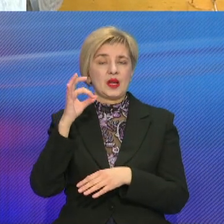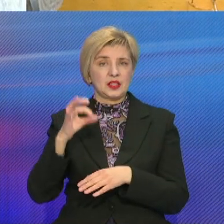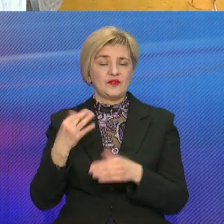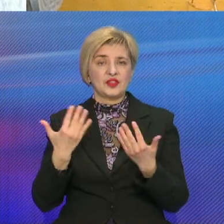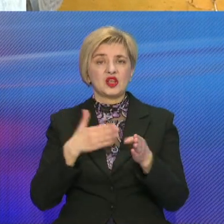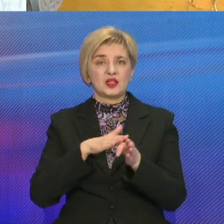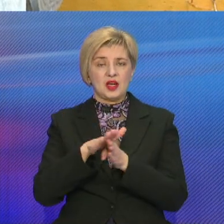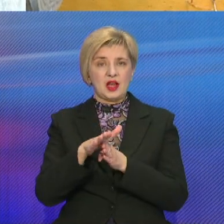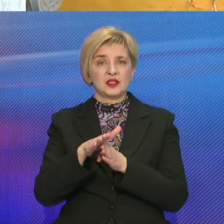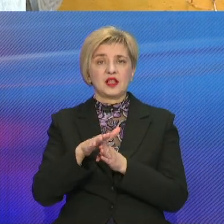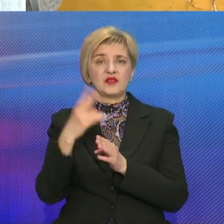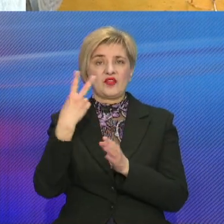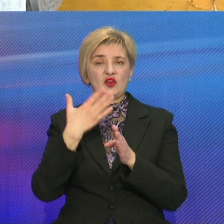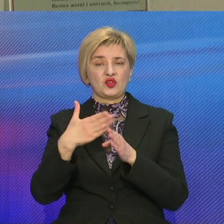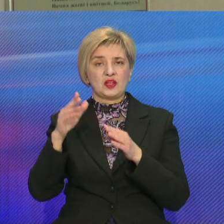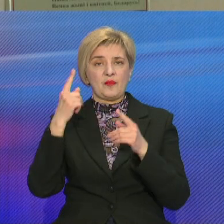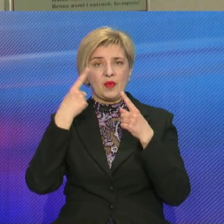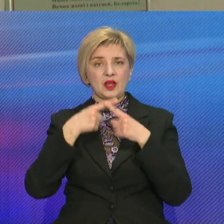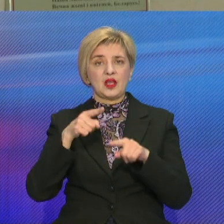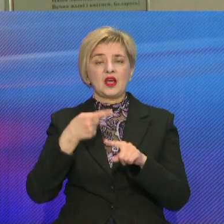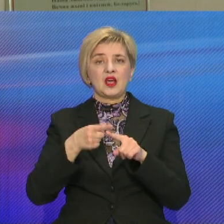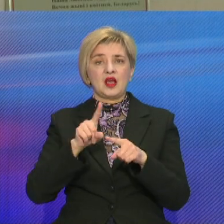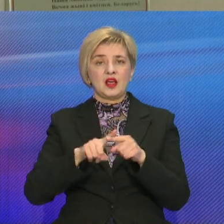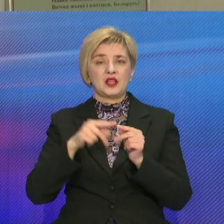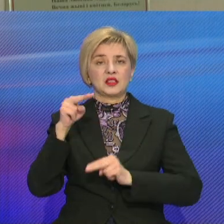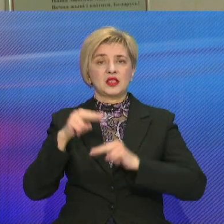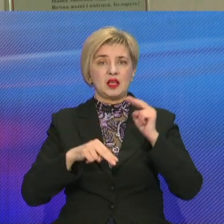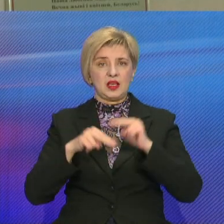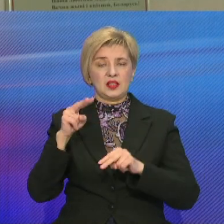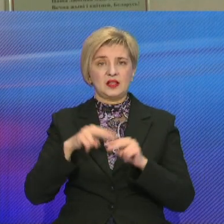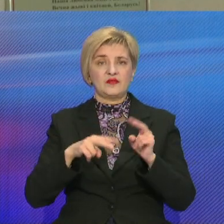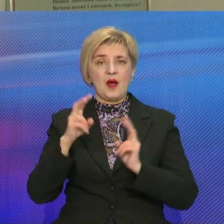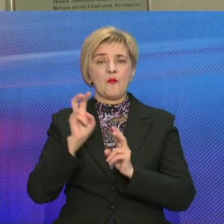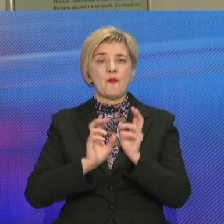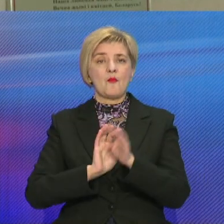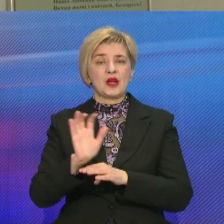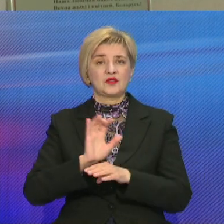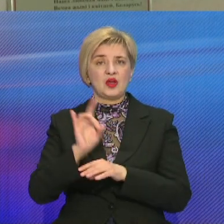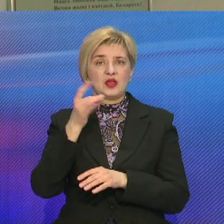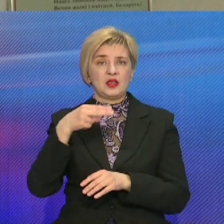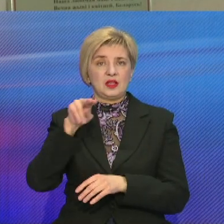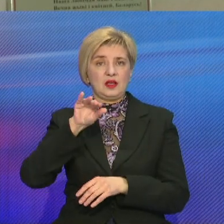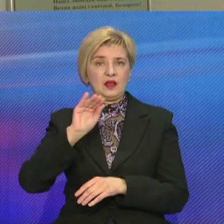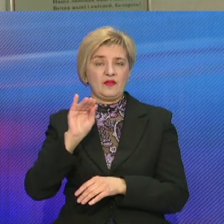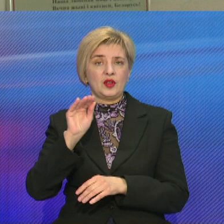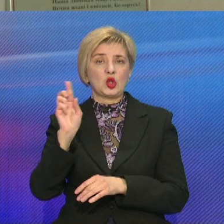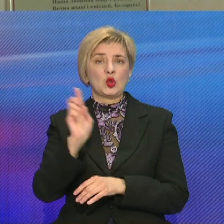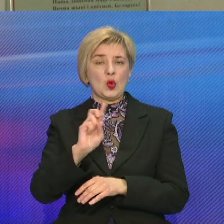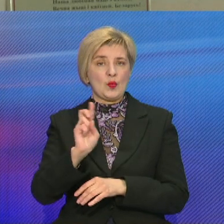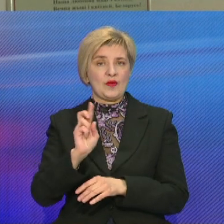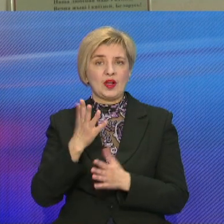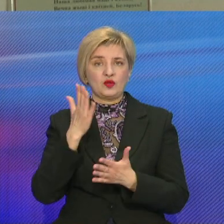части проекта. Это строительство производства РДФ-топлива, которое будет использоваться на уже построенной линии в